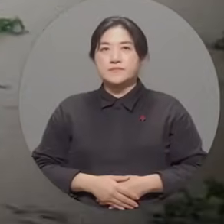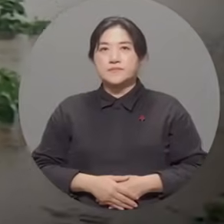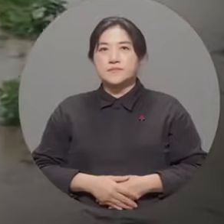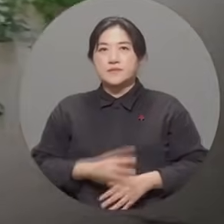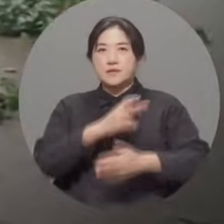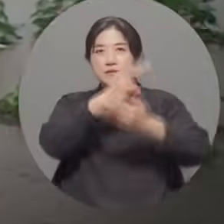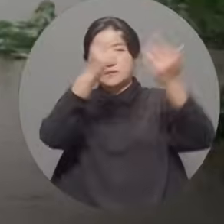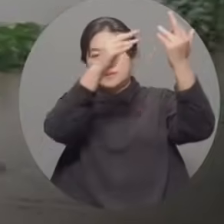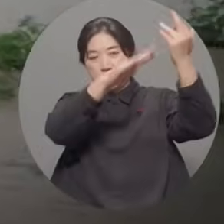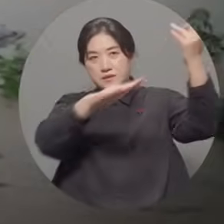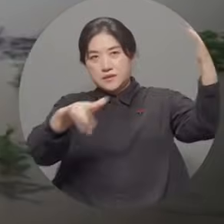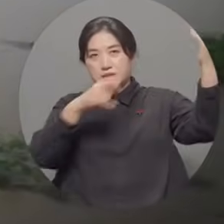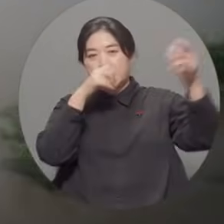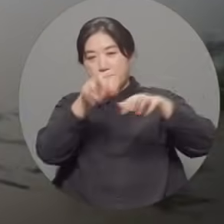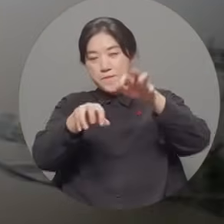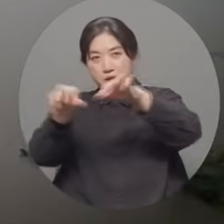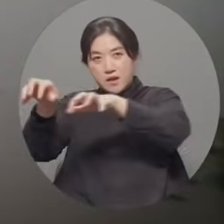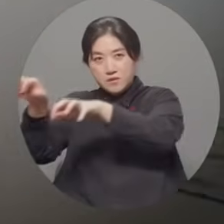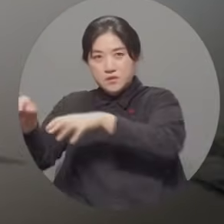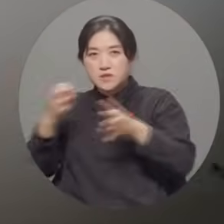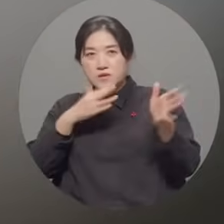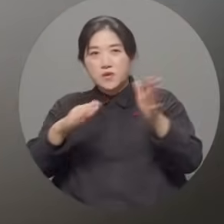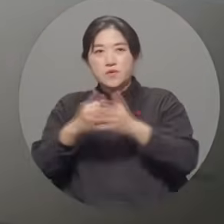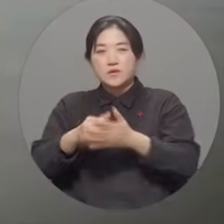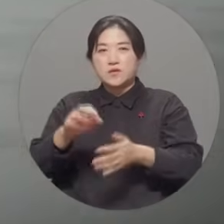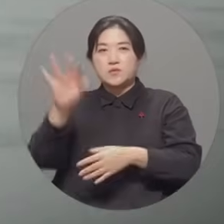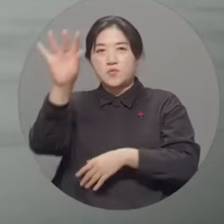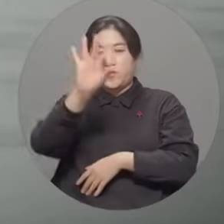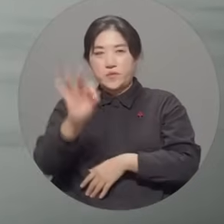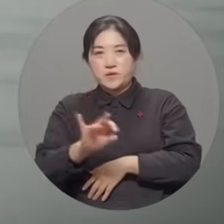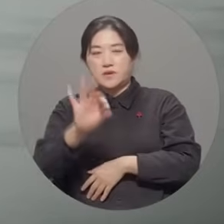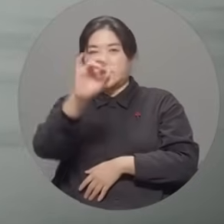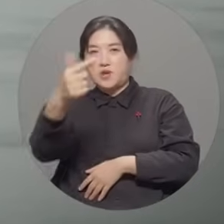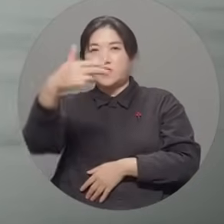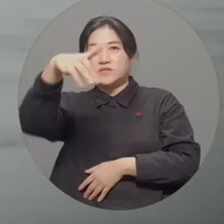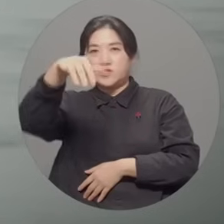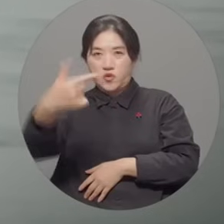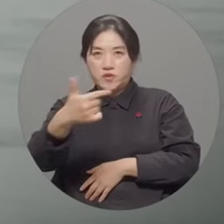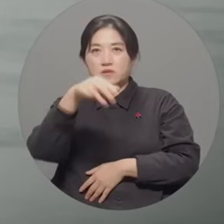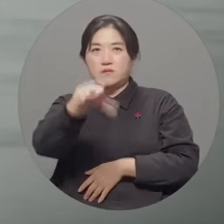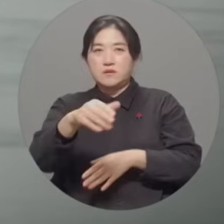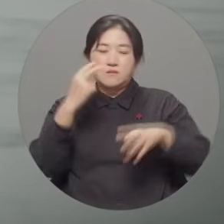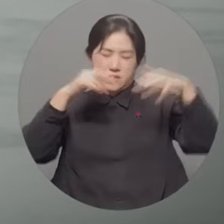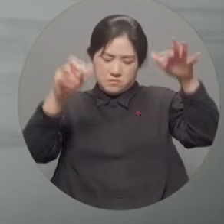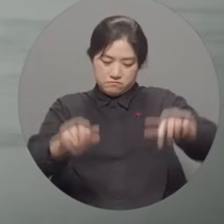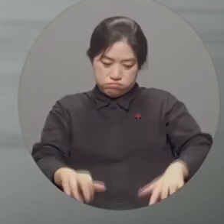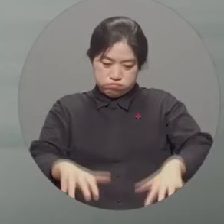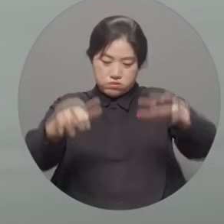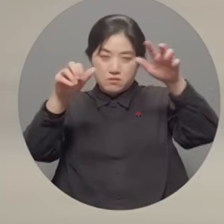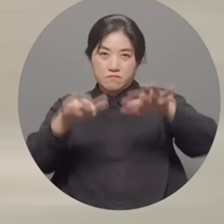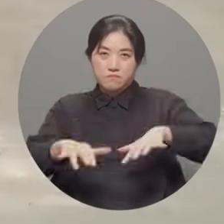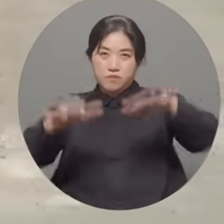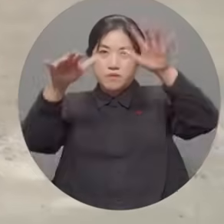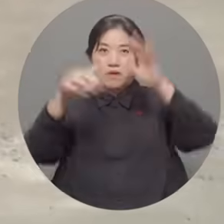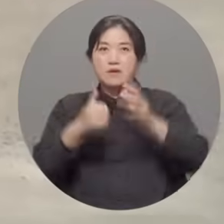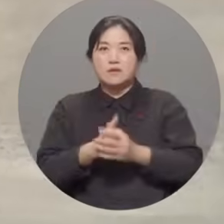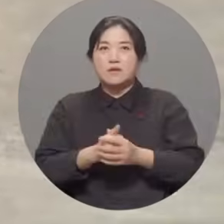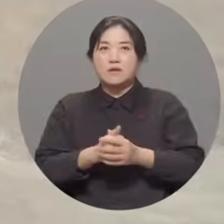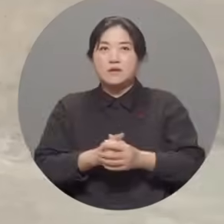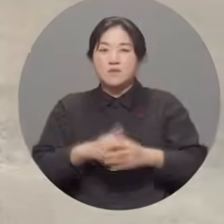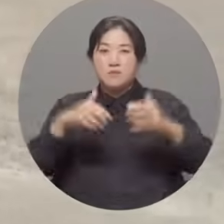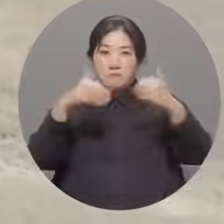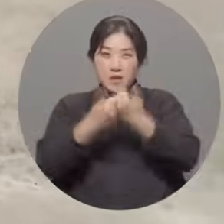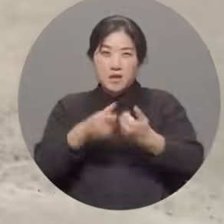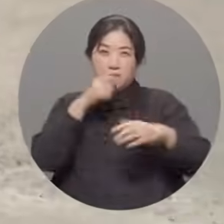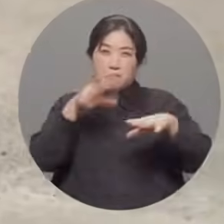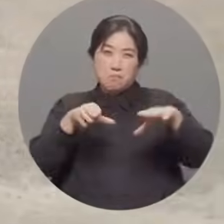산자락을 끼고 작은 마을이 많은 경기도 연천군. 예전부터 집중호우로 하천이 범람해 침수되거나 거꾸로 가뭄으로